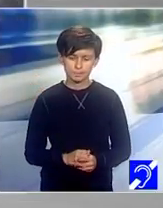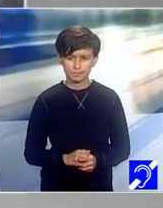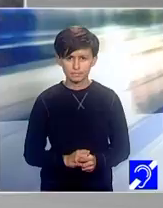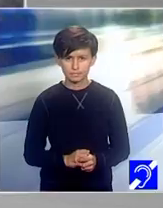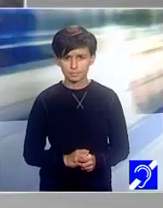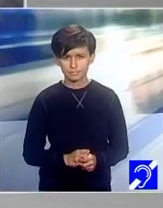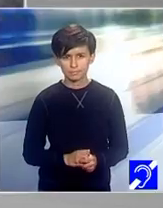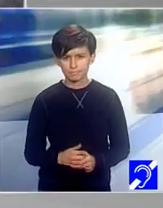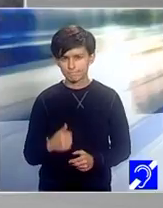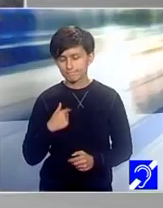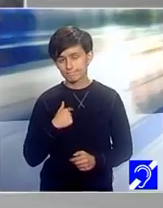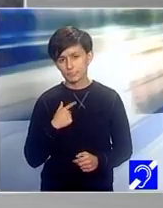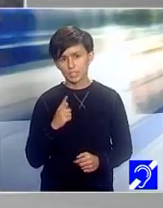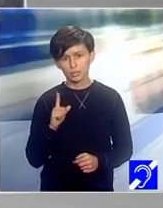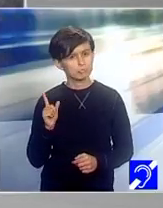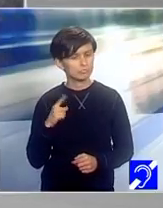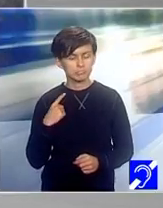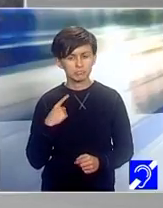nu mă miră că